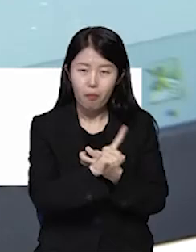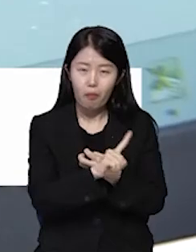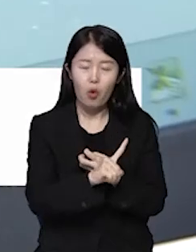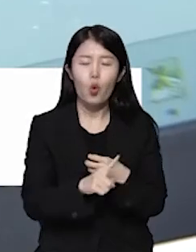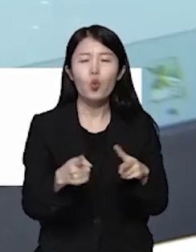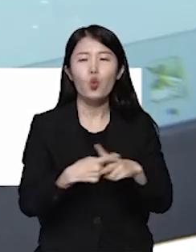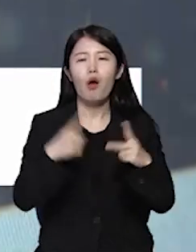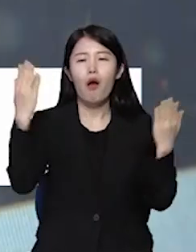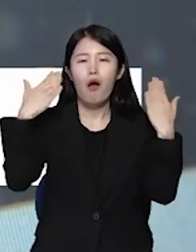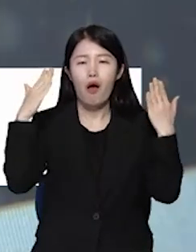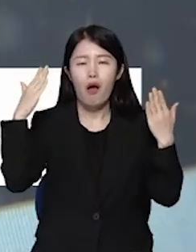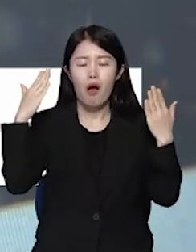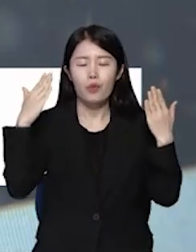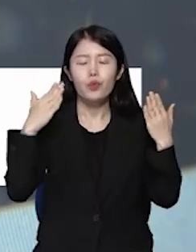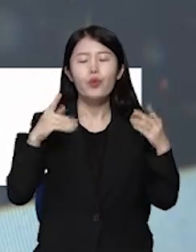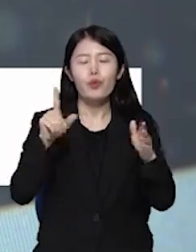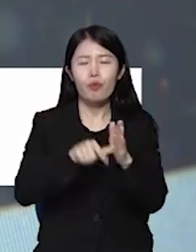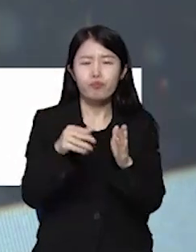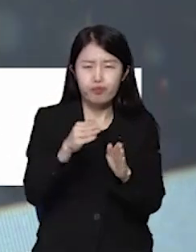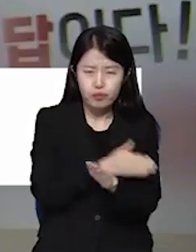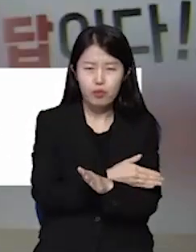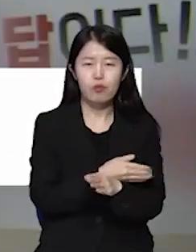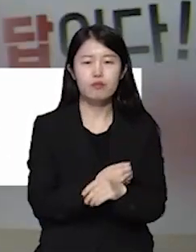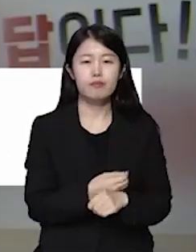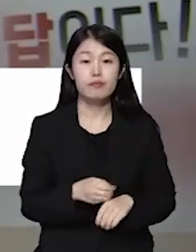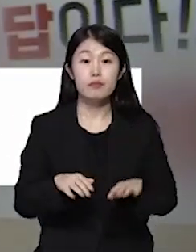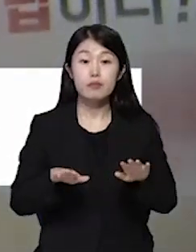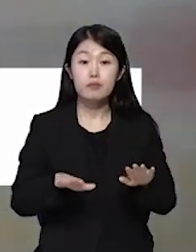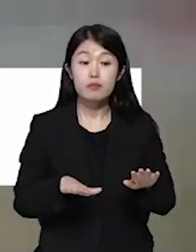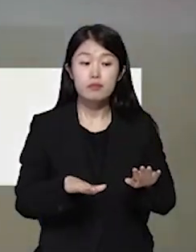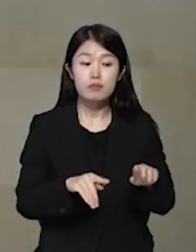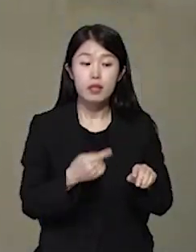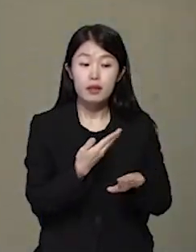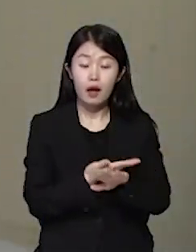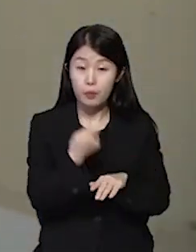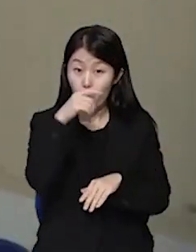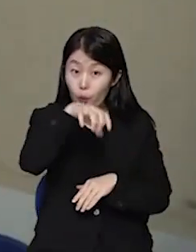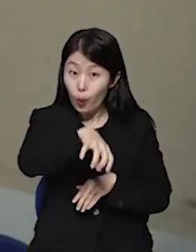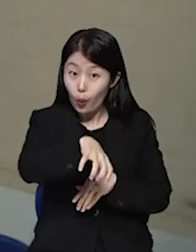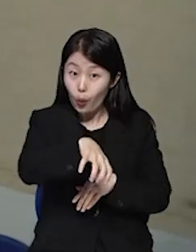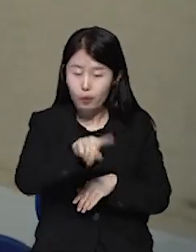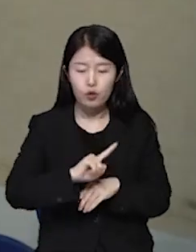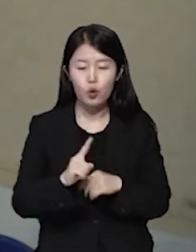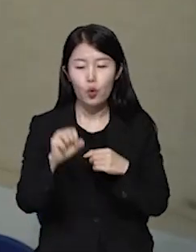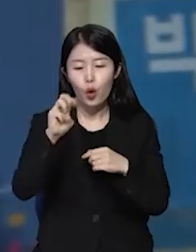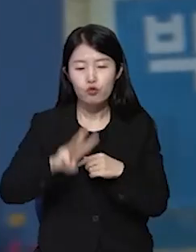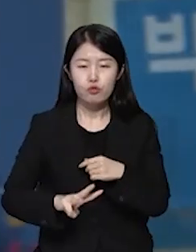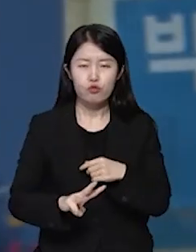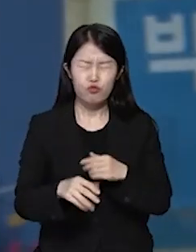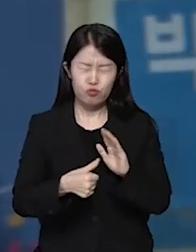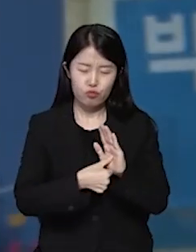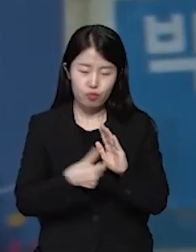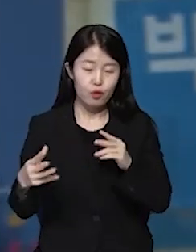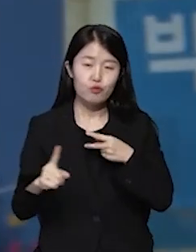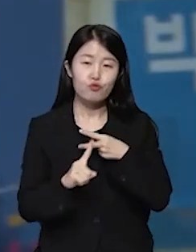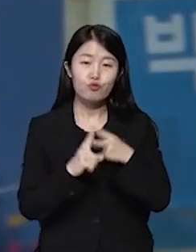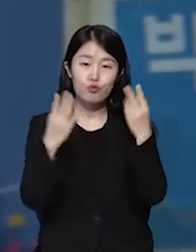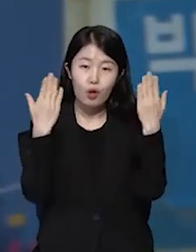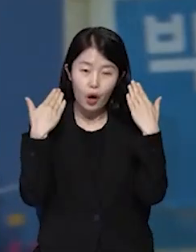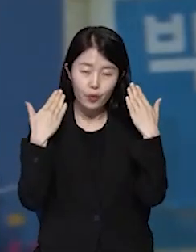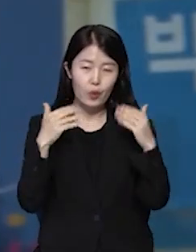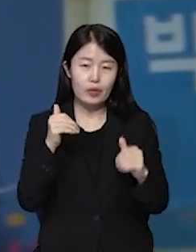의대 치대반 수강생을 모집합니다. 또 다른 학원에는 광주의 한 유명 중학교 입시 대비반 광고가